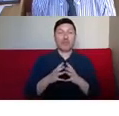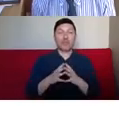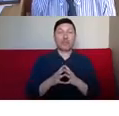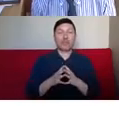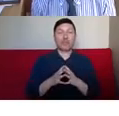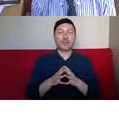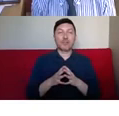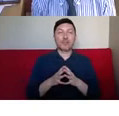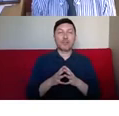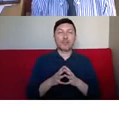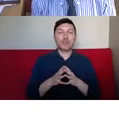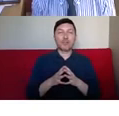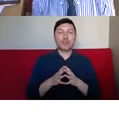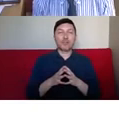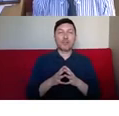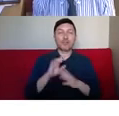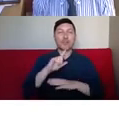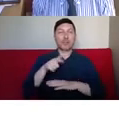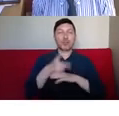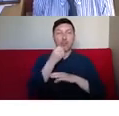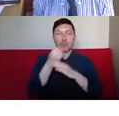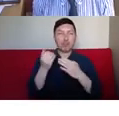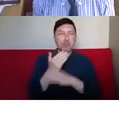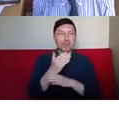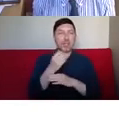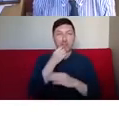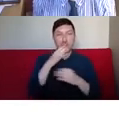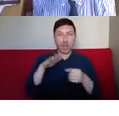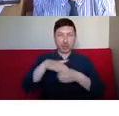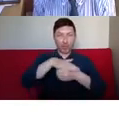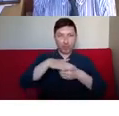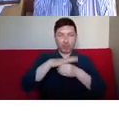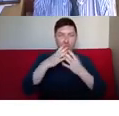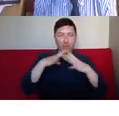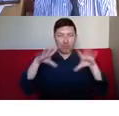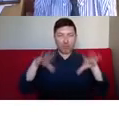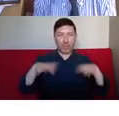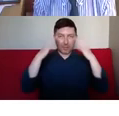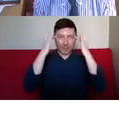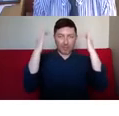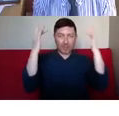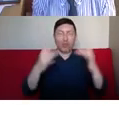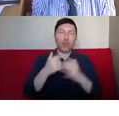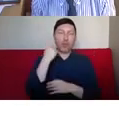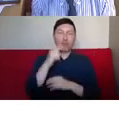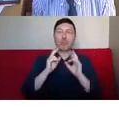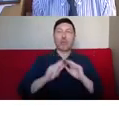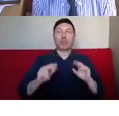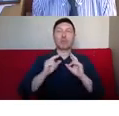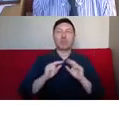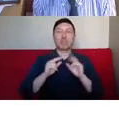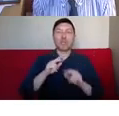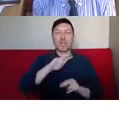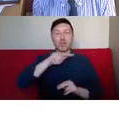of what all our experiences to explain our Desk 2 project. It was